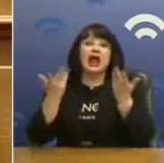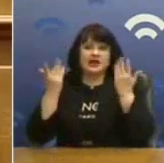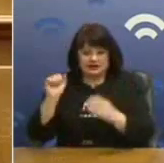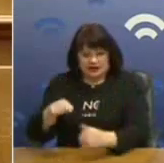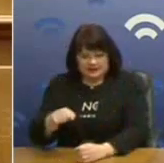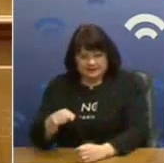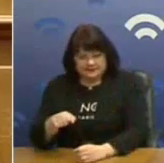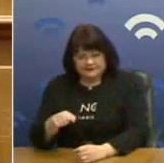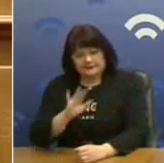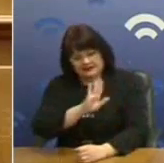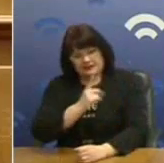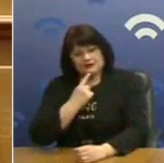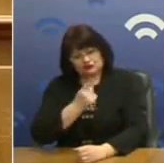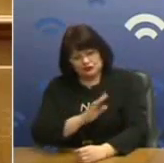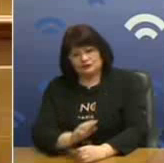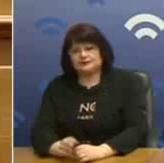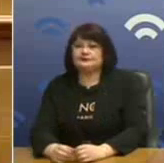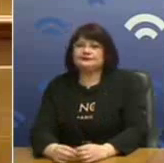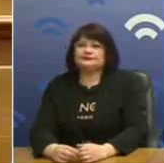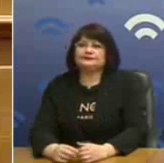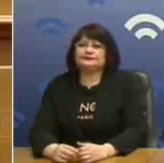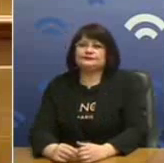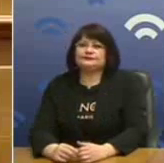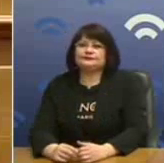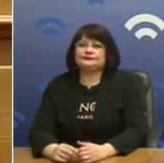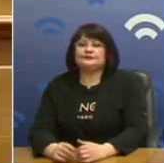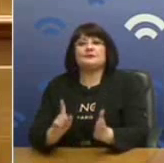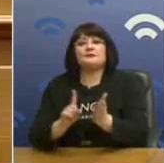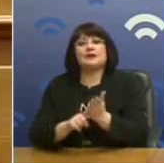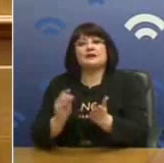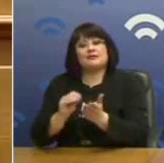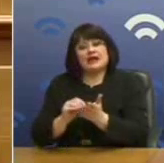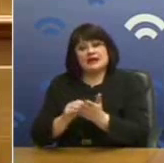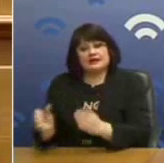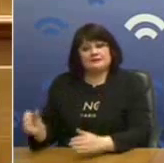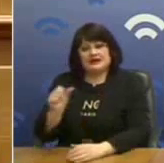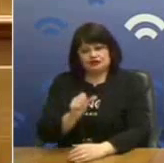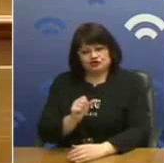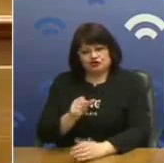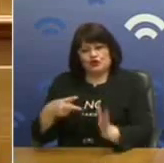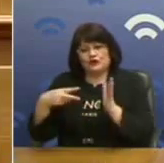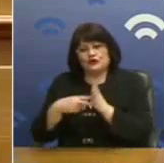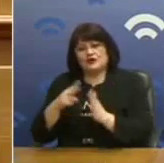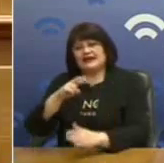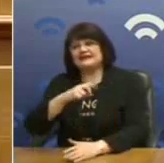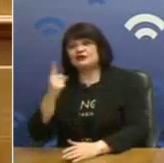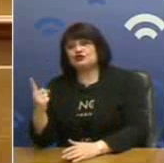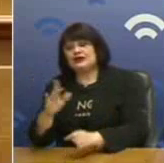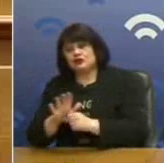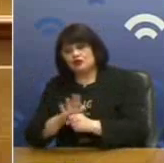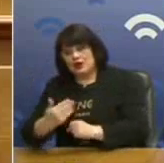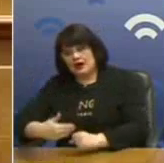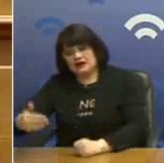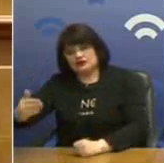πω, ότι πρέπει να επανέλθουμε τουλάχιστον το 2021, εκεί που ήμασταν